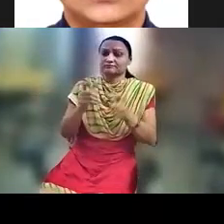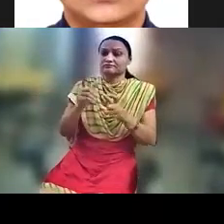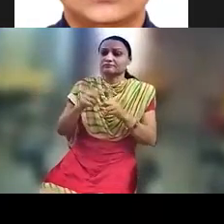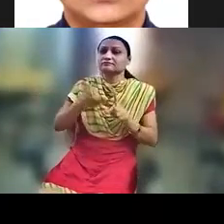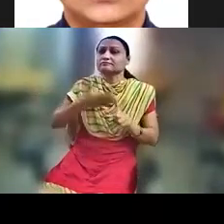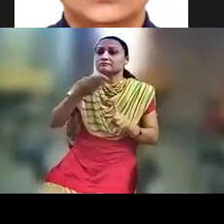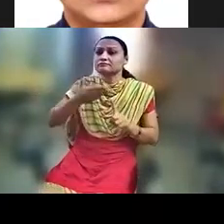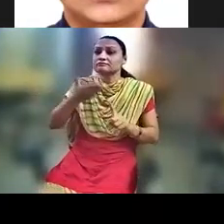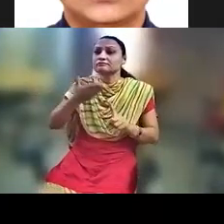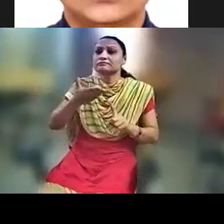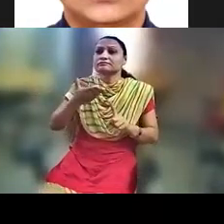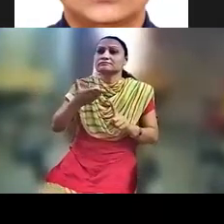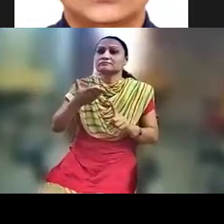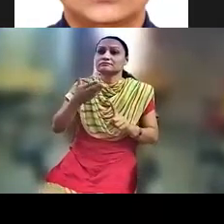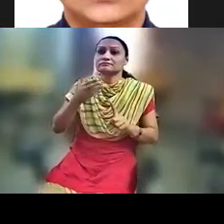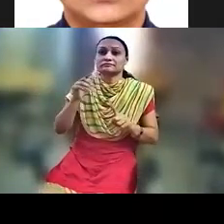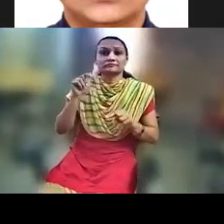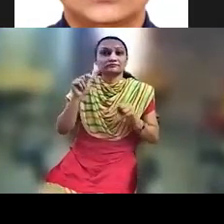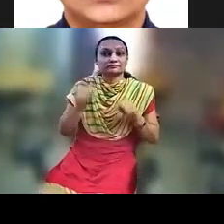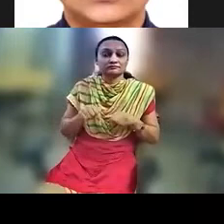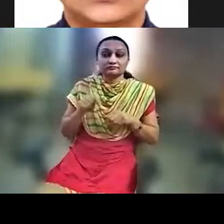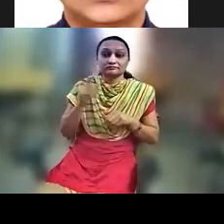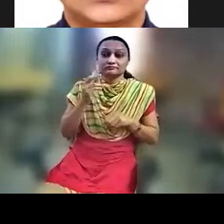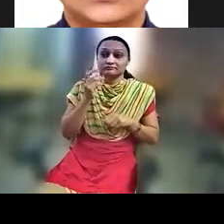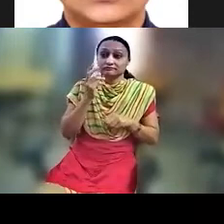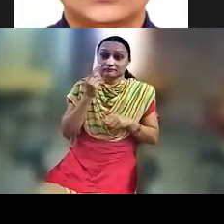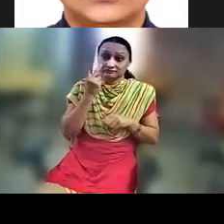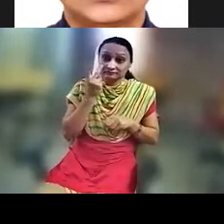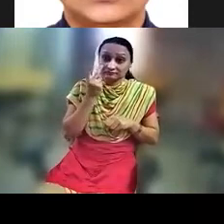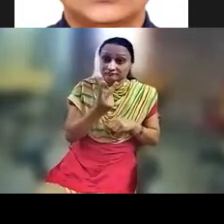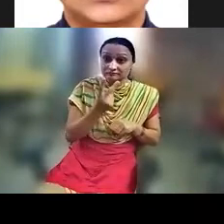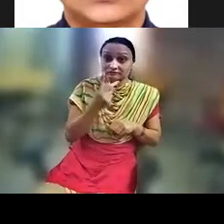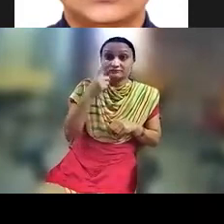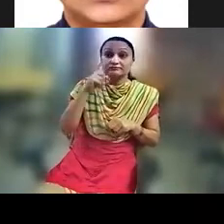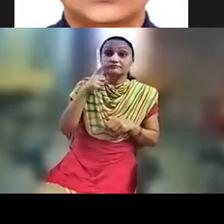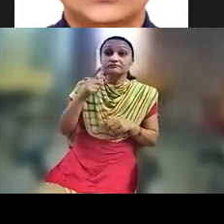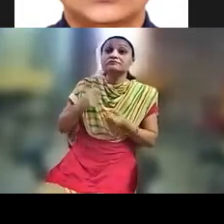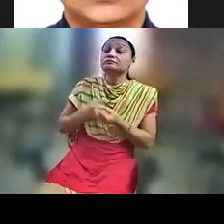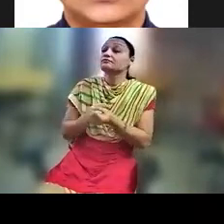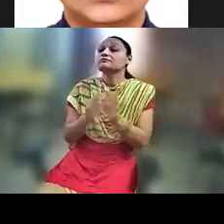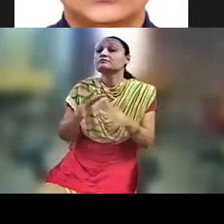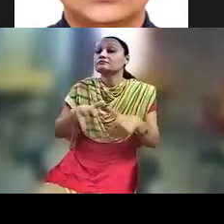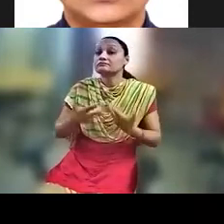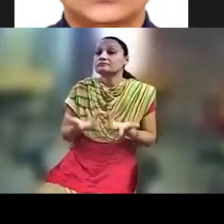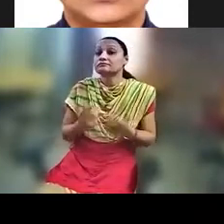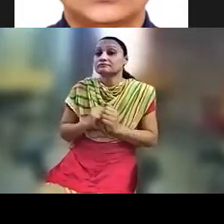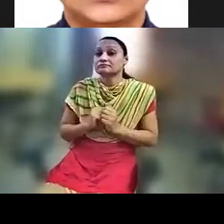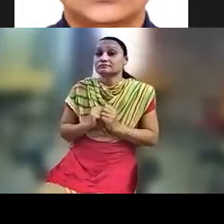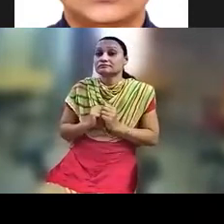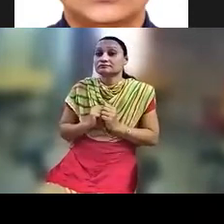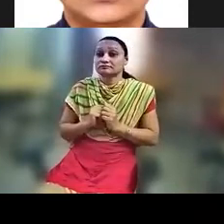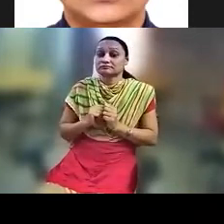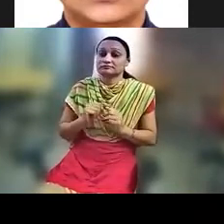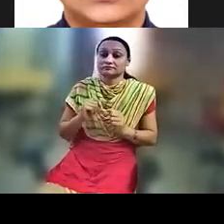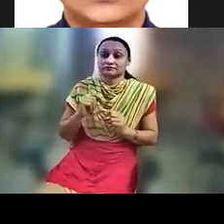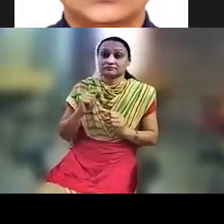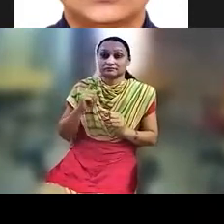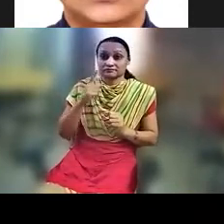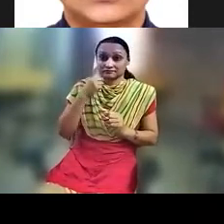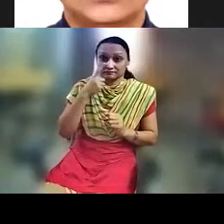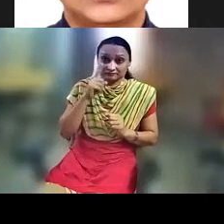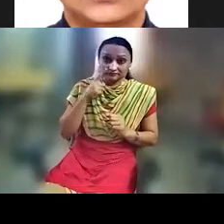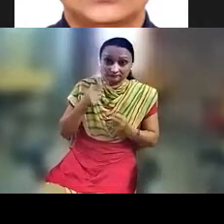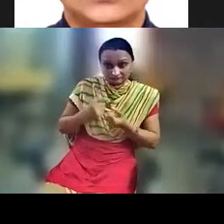एजुकेटर्स, तो हमें ये भी देखना है कि हम पेरेंट्स को कैसे सपोर्ट करें और उसके लिए हम कैसे सपोर्ट कर सकते हैं